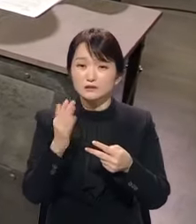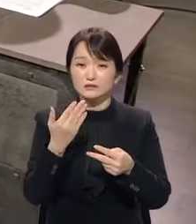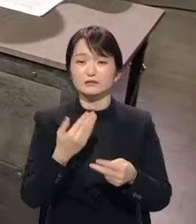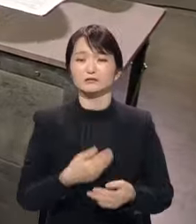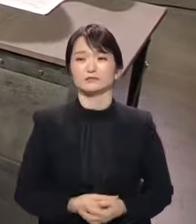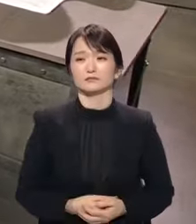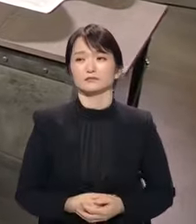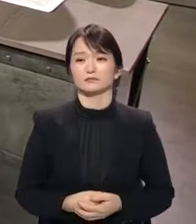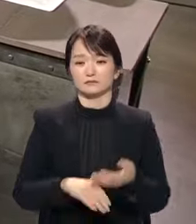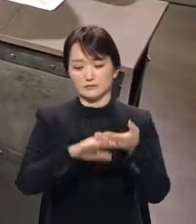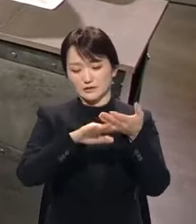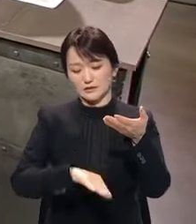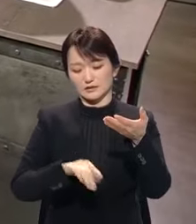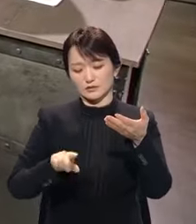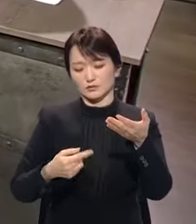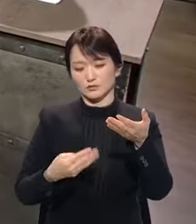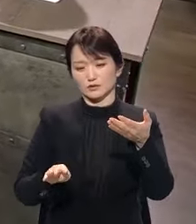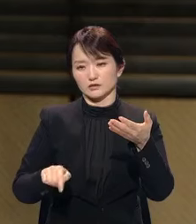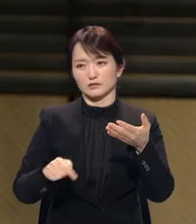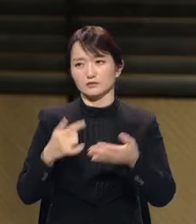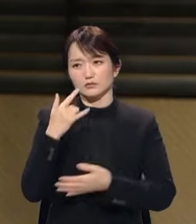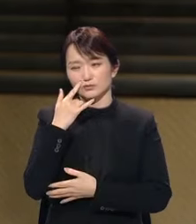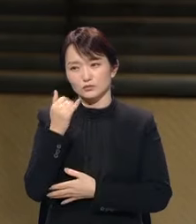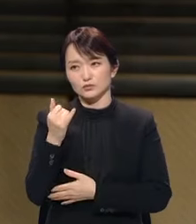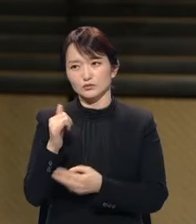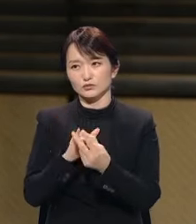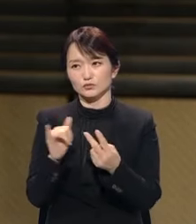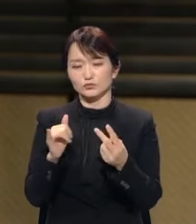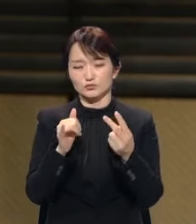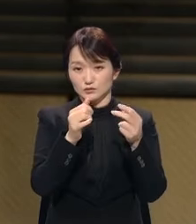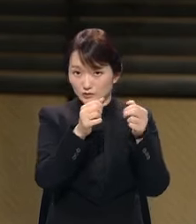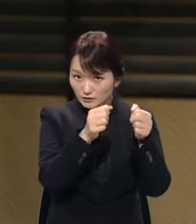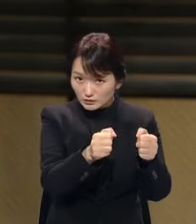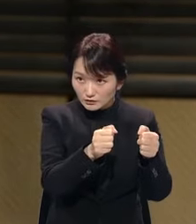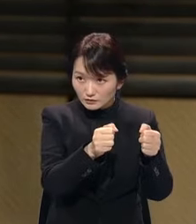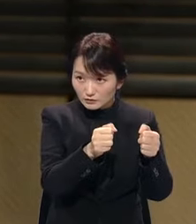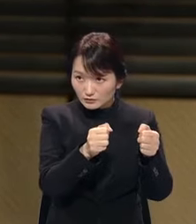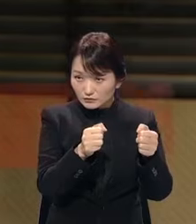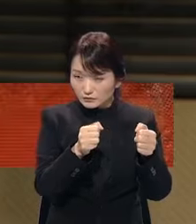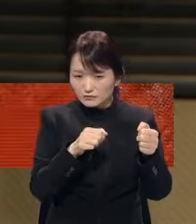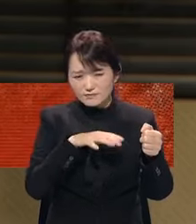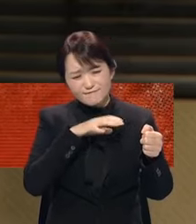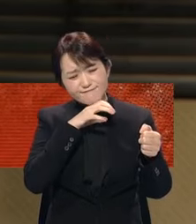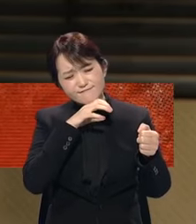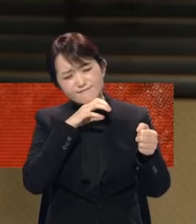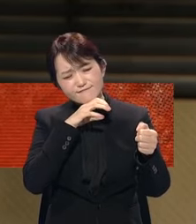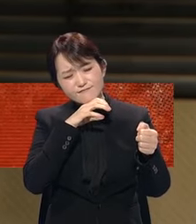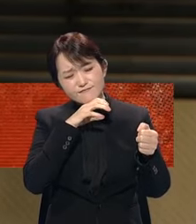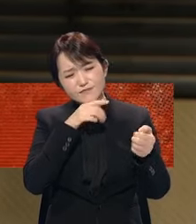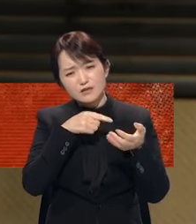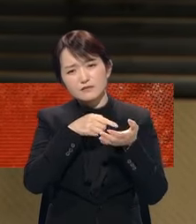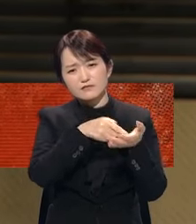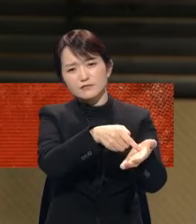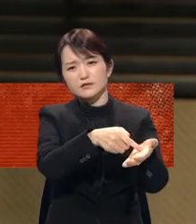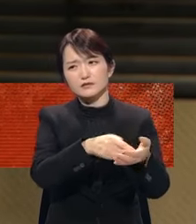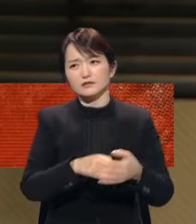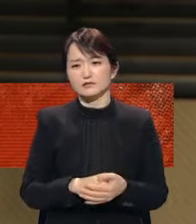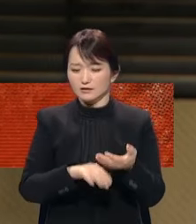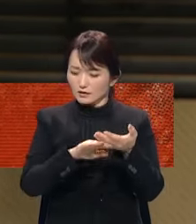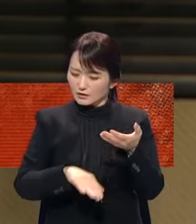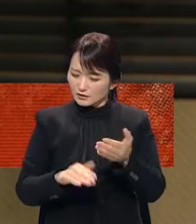문제는 604호에서는 이 부모님 두 분만 계셨을 때도 그 전에 종종 층간소음 민원을 넣었다고 합니다. 이 극도로 예민한